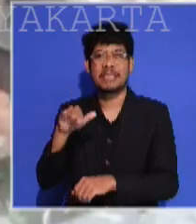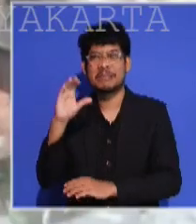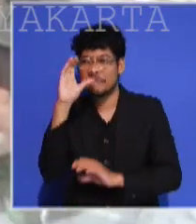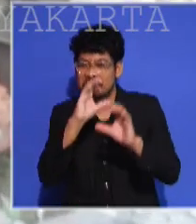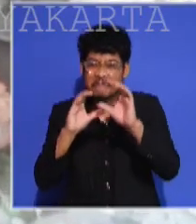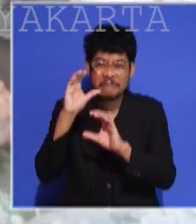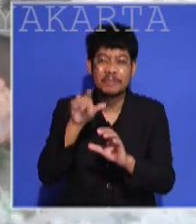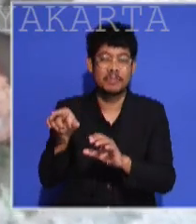Yogyakarta melaporkan